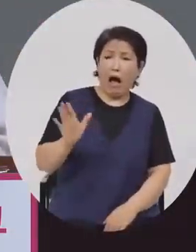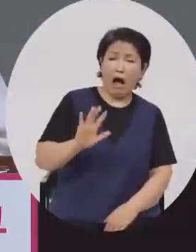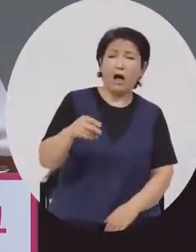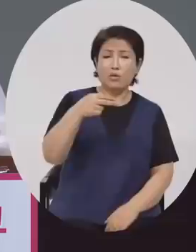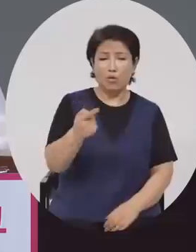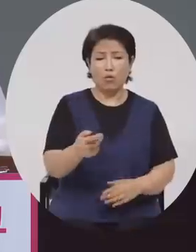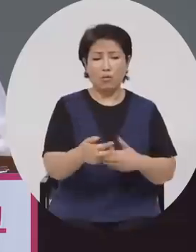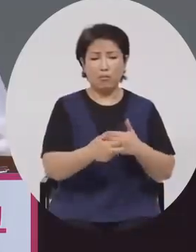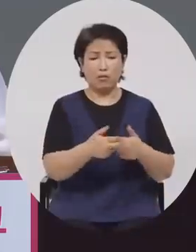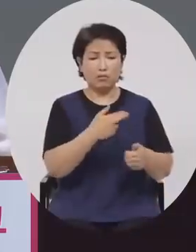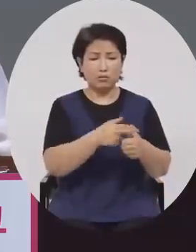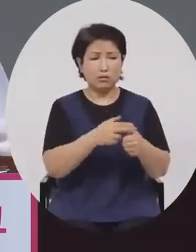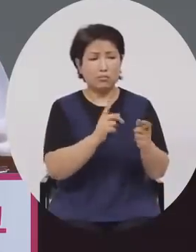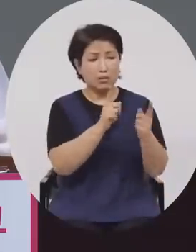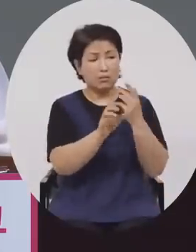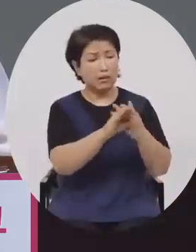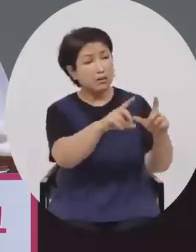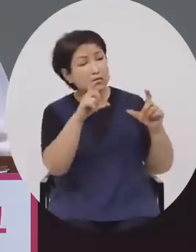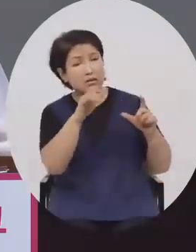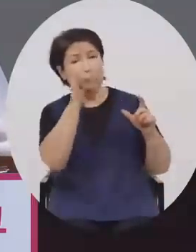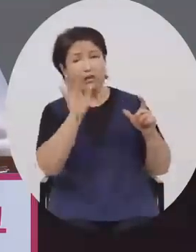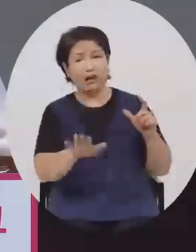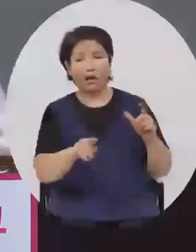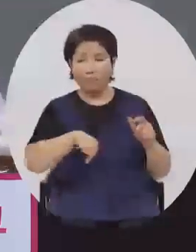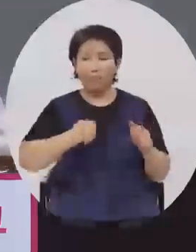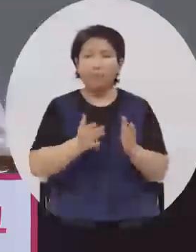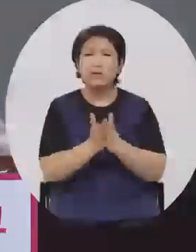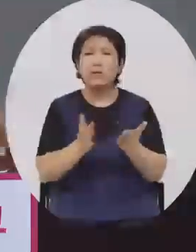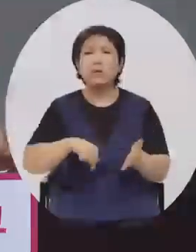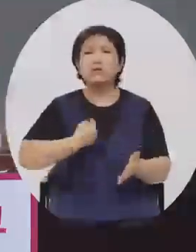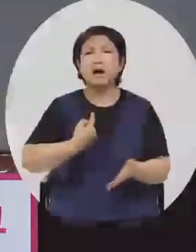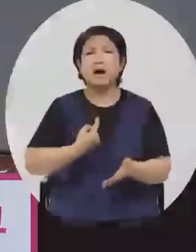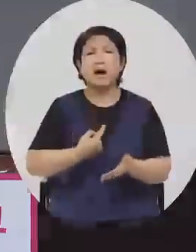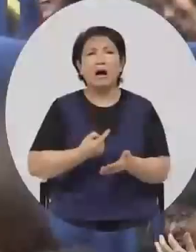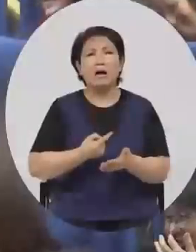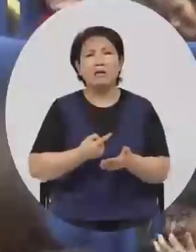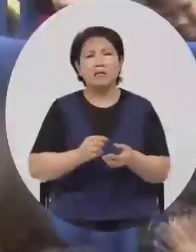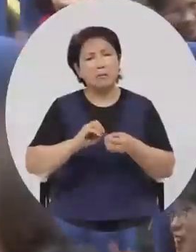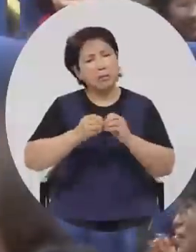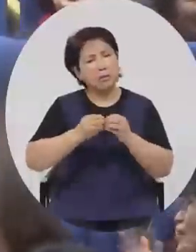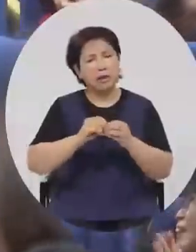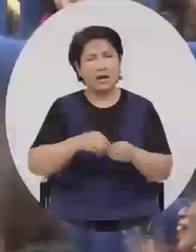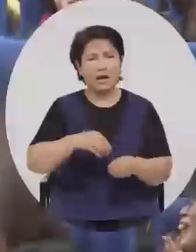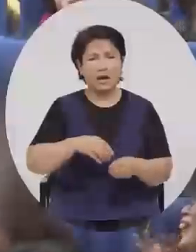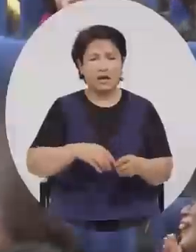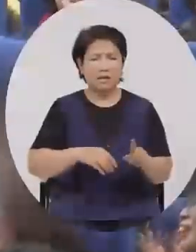병이다, 이런데 자기가 딱 생각해봐도 바로 병이면 100% 병이다.